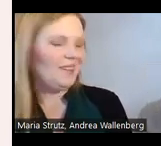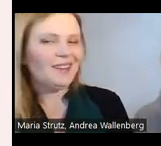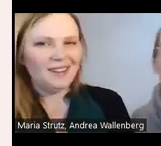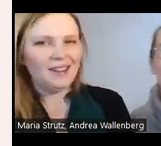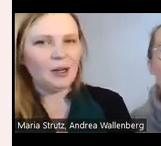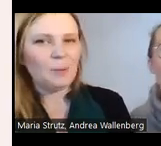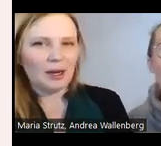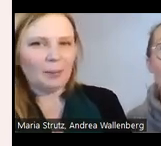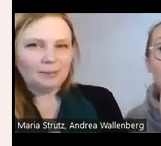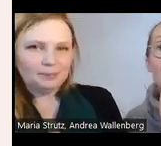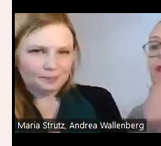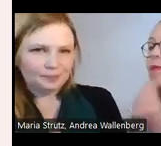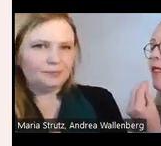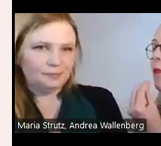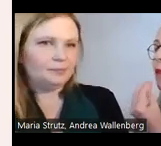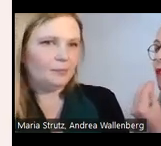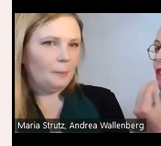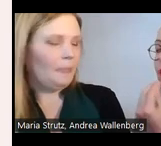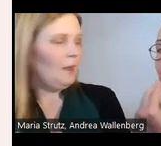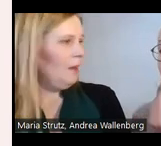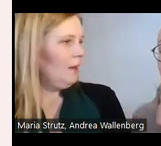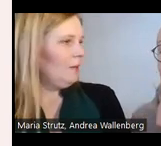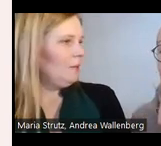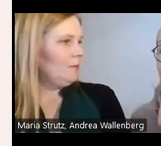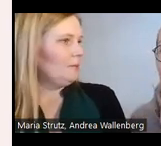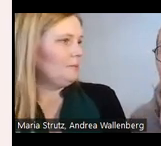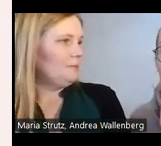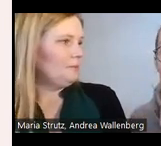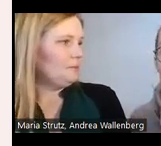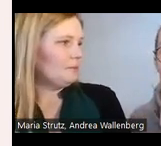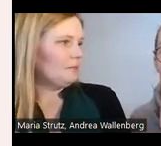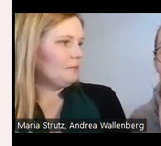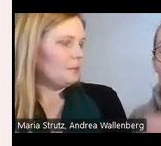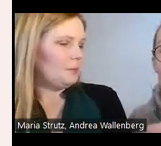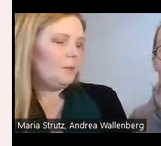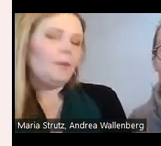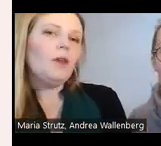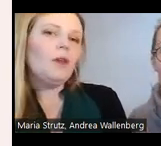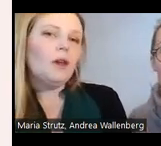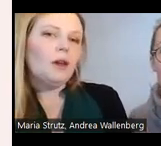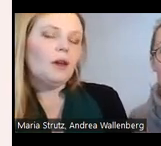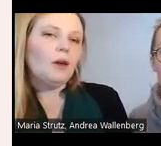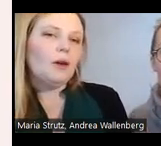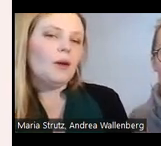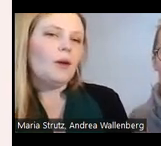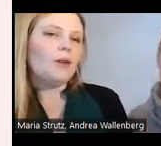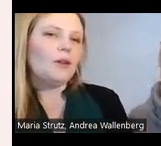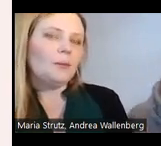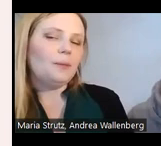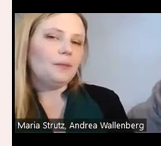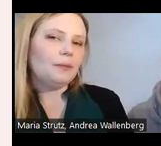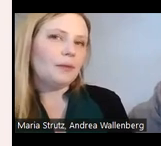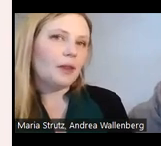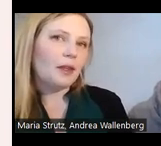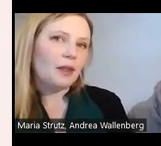gånger. Så här har vi äta mot sin mun. Äta och dricka, det har vi visat redan. Och vi har